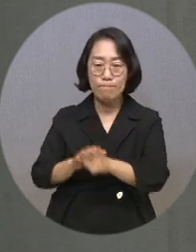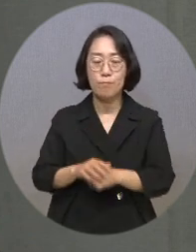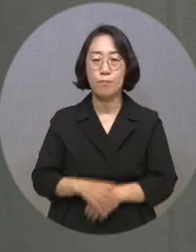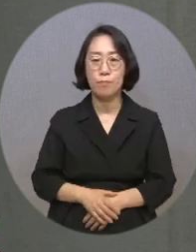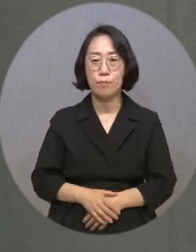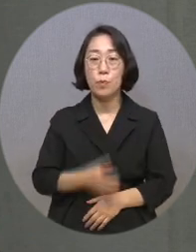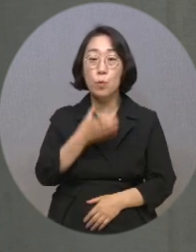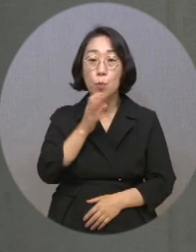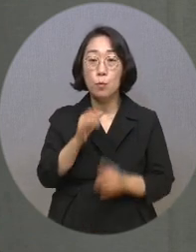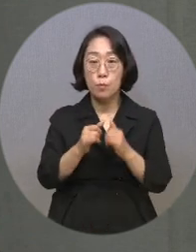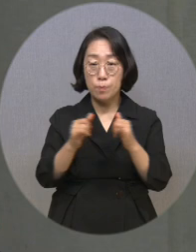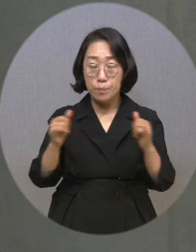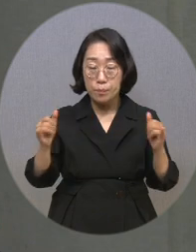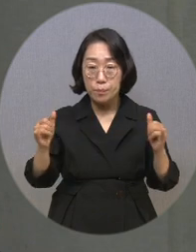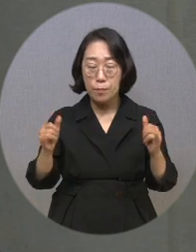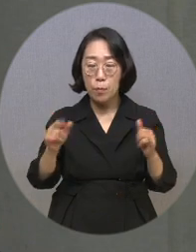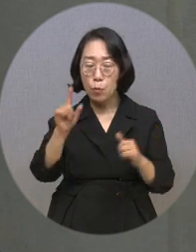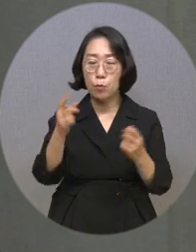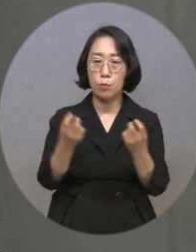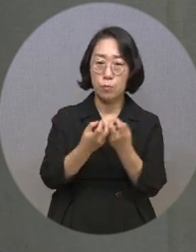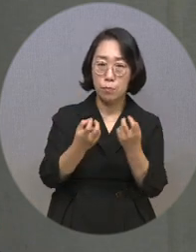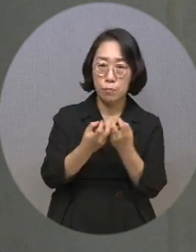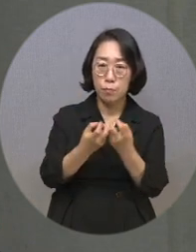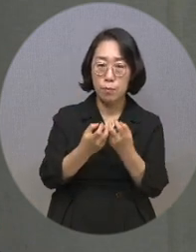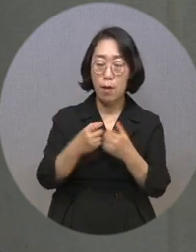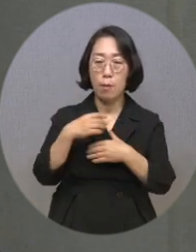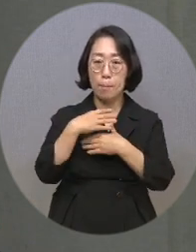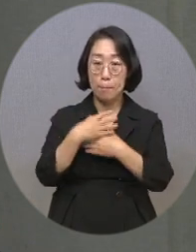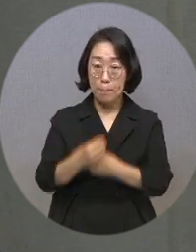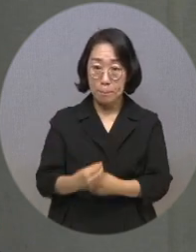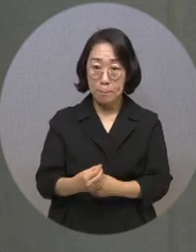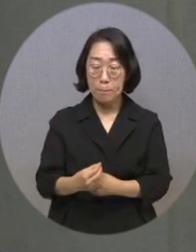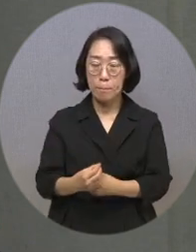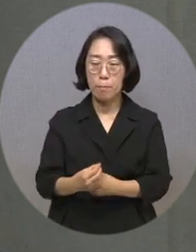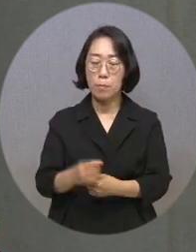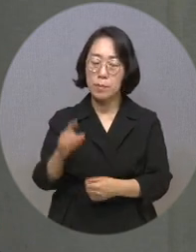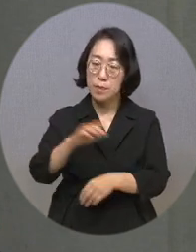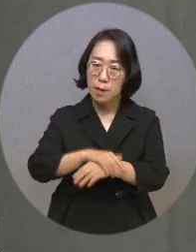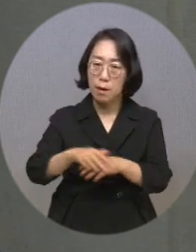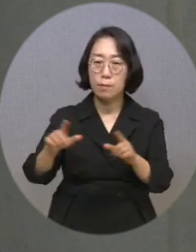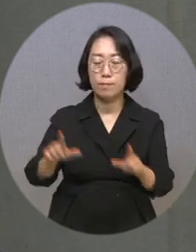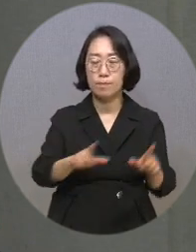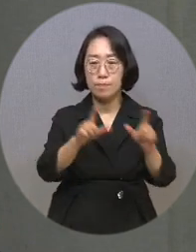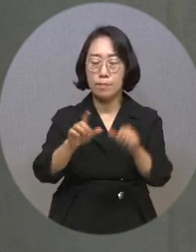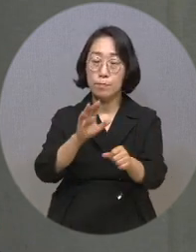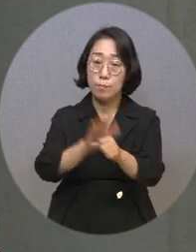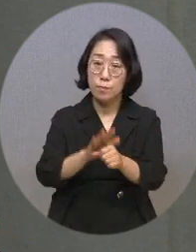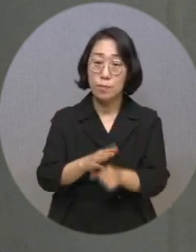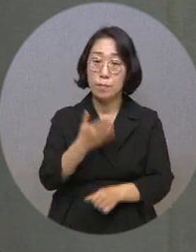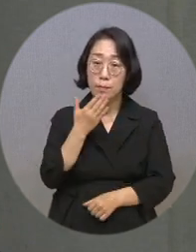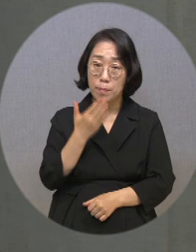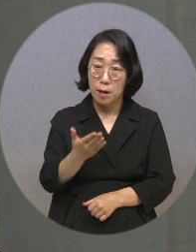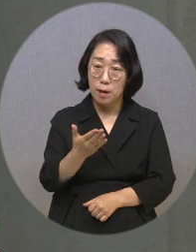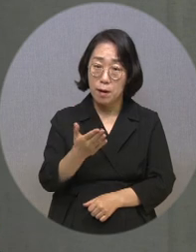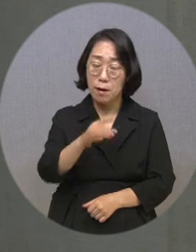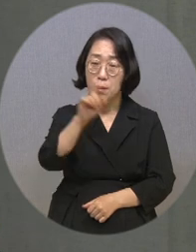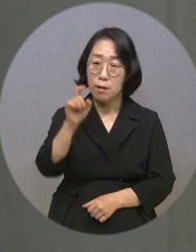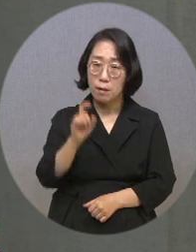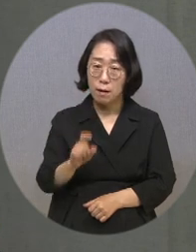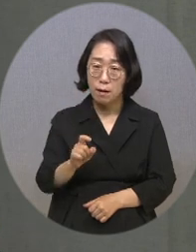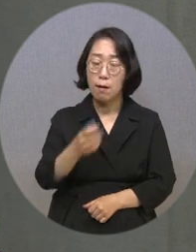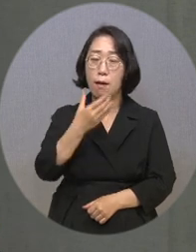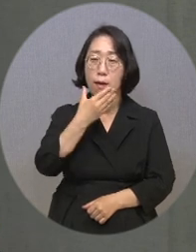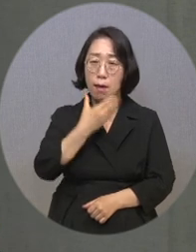이 노인들을 어떻게 하면은 편하게 사실 때까지 즐거움을,